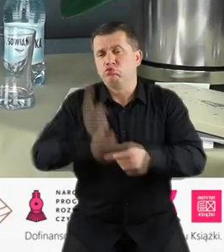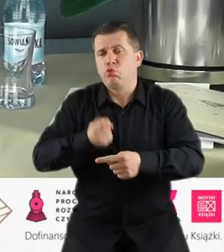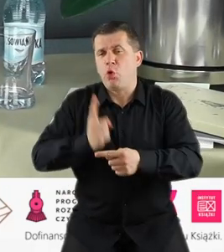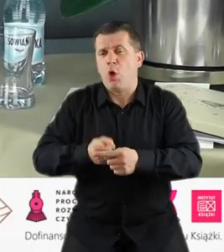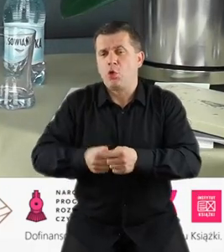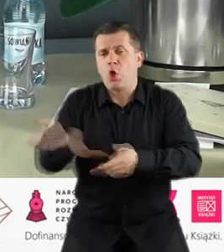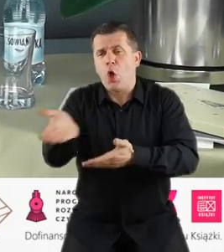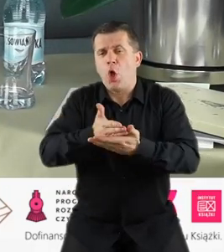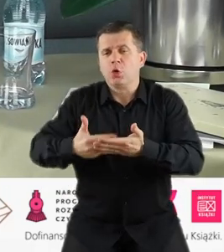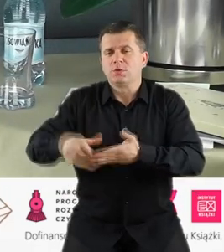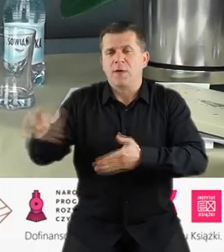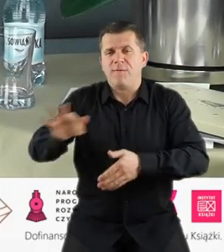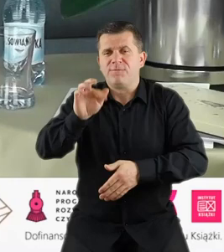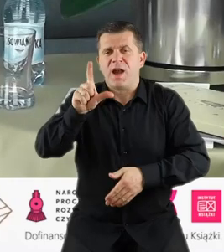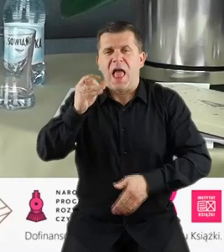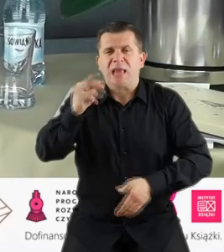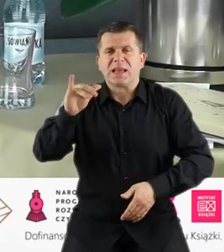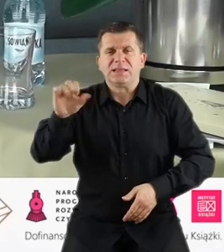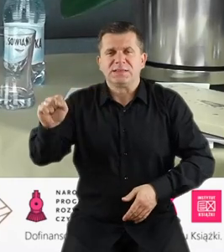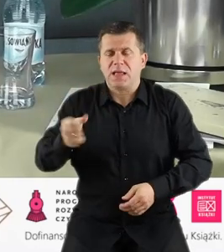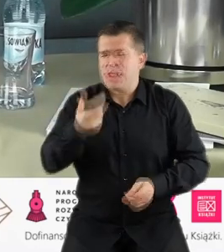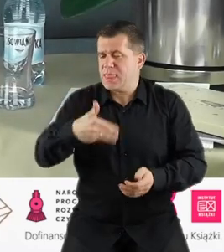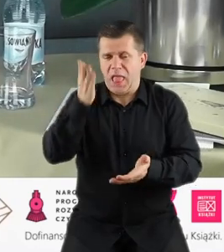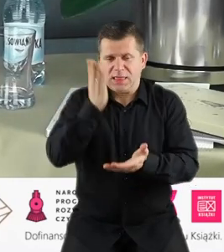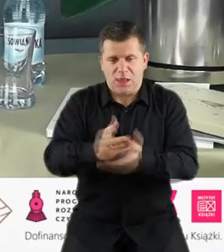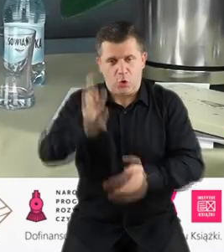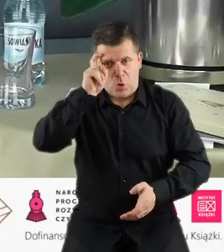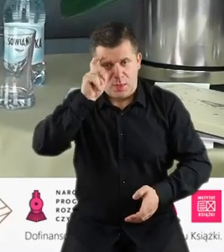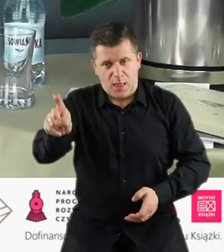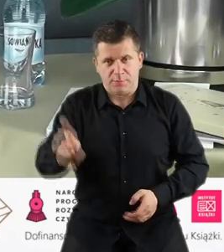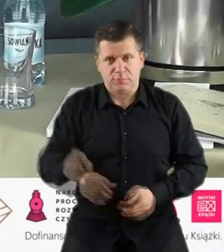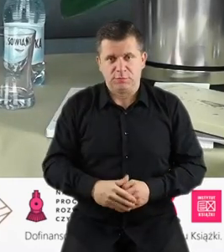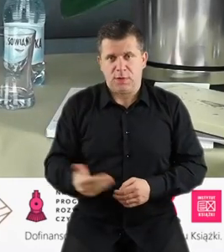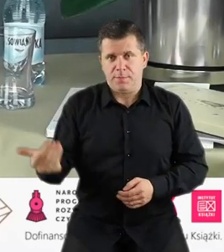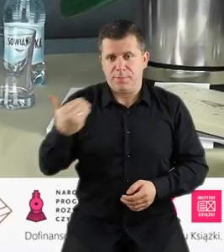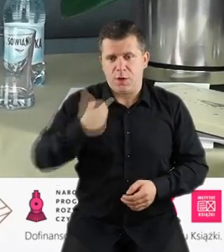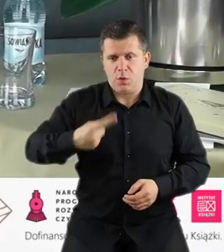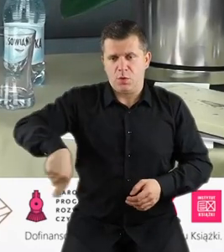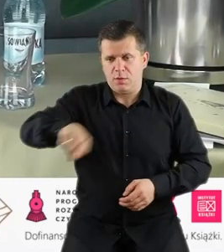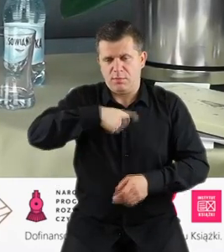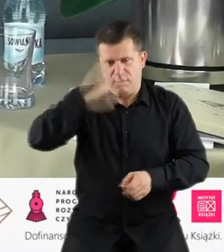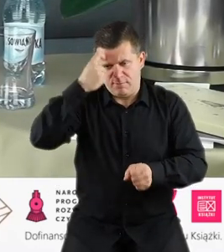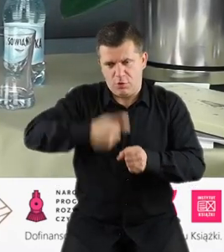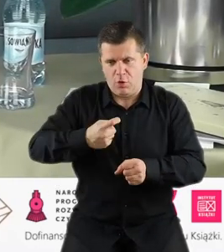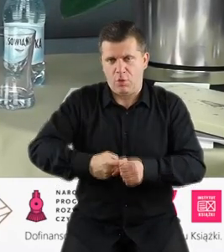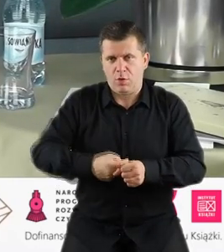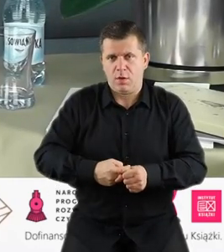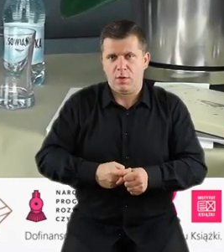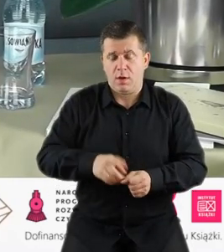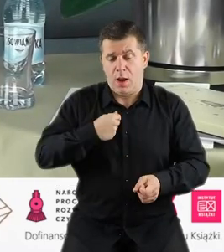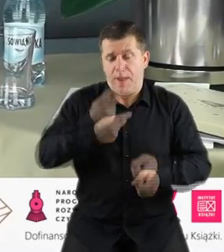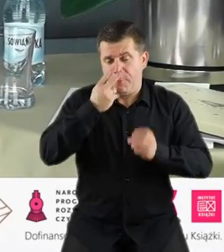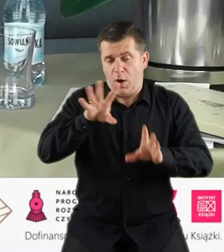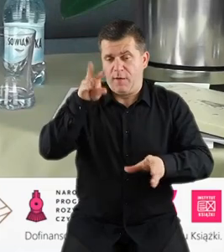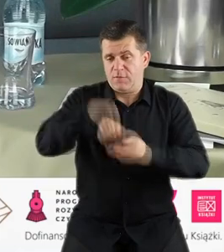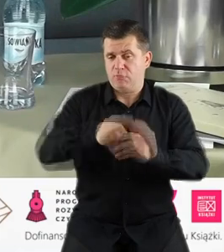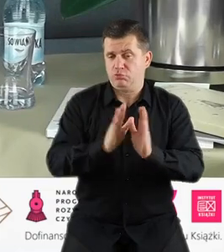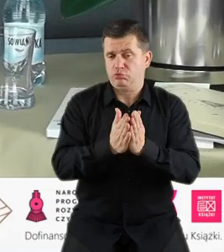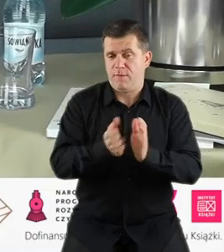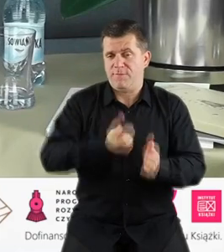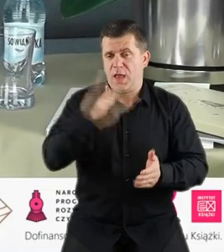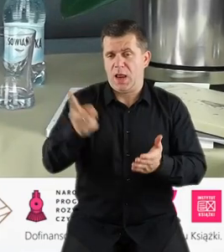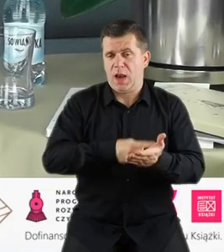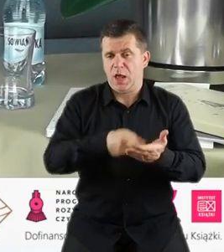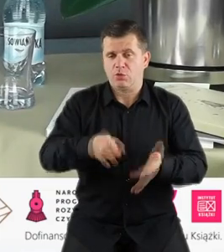członkiem oddziałów flandryjskich. To nie tylko Niemcy byli naszymi okupantami. I to pokazuję w tej książce. Wielokrotnie